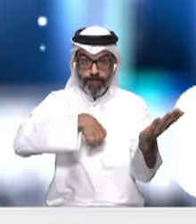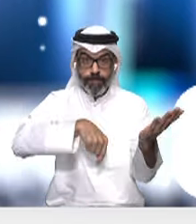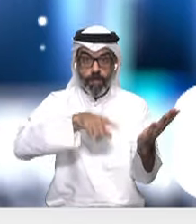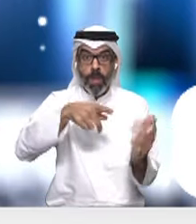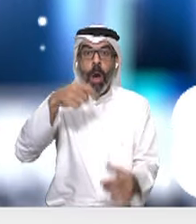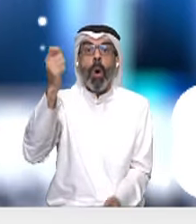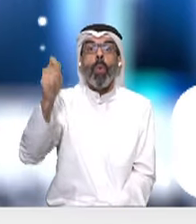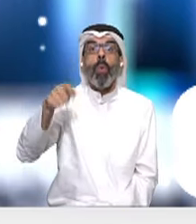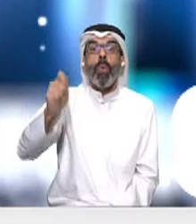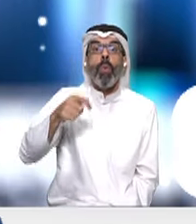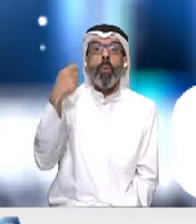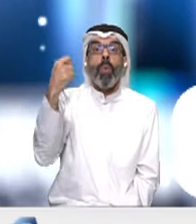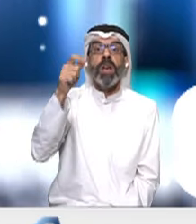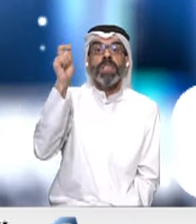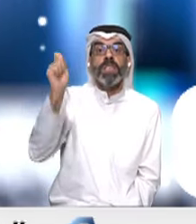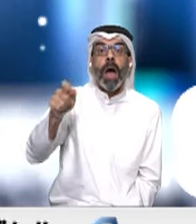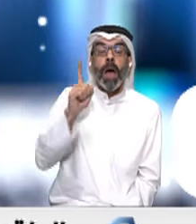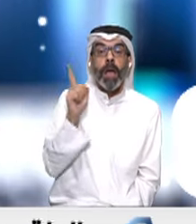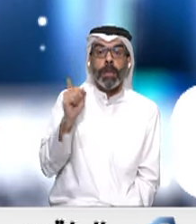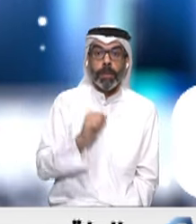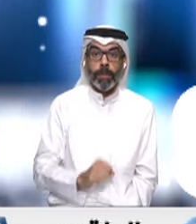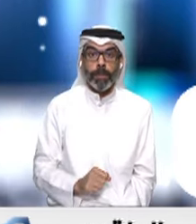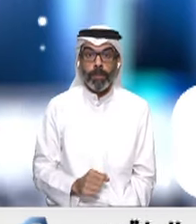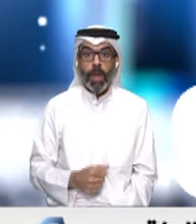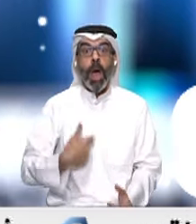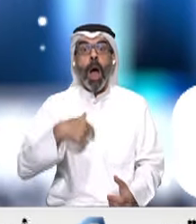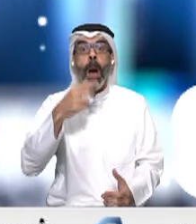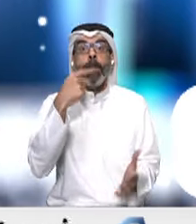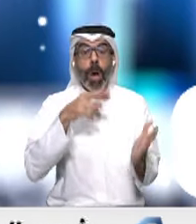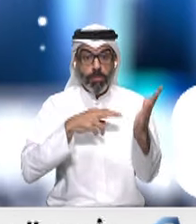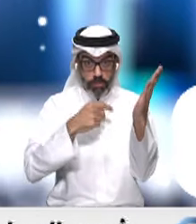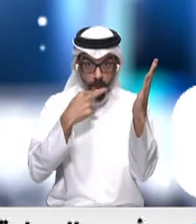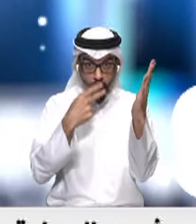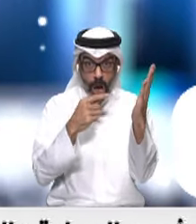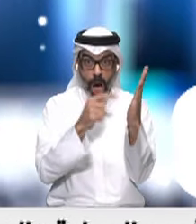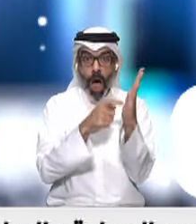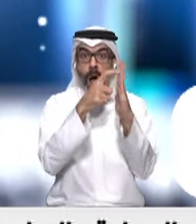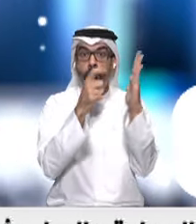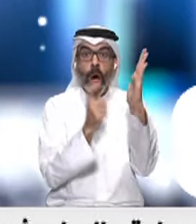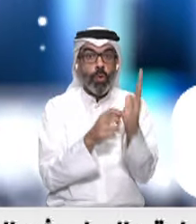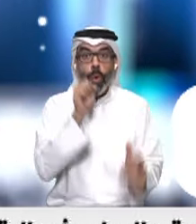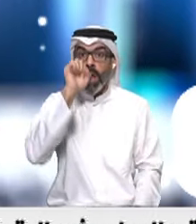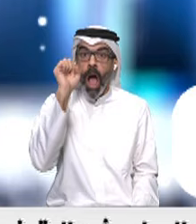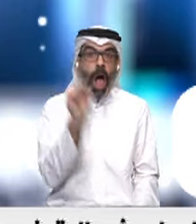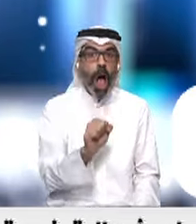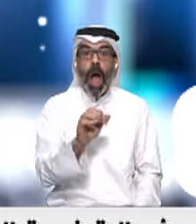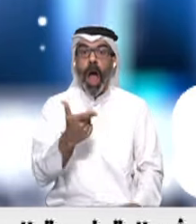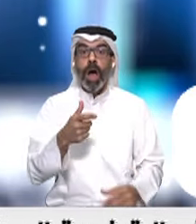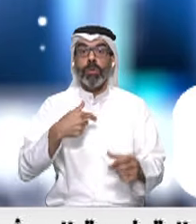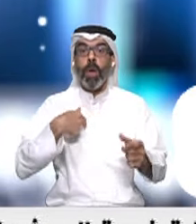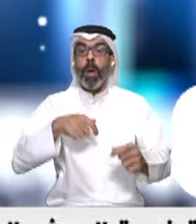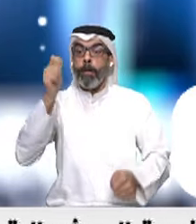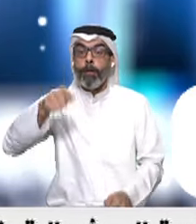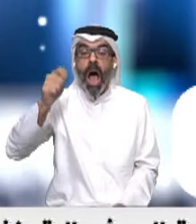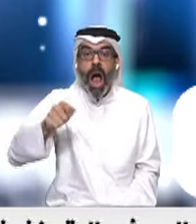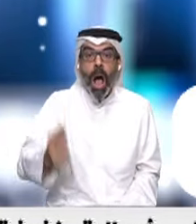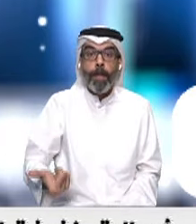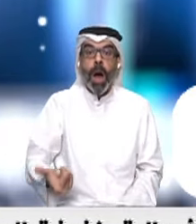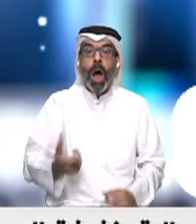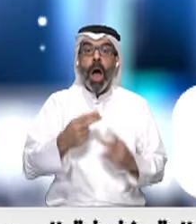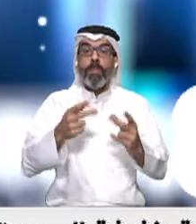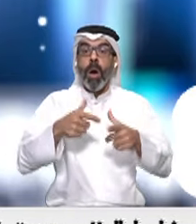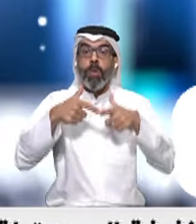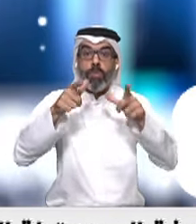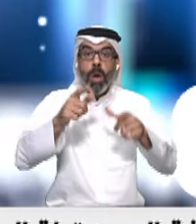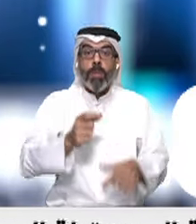العدل الموافقه على مشروع مرسوم بقانون بتعديل بعض احكام قانون الاجراءات والمحاكمات الجزائيه الصادر